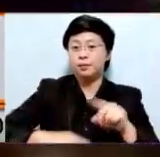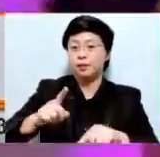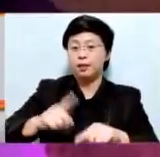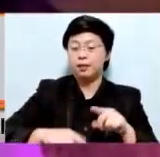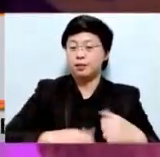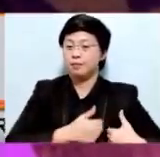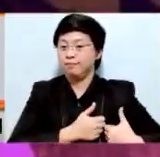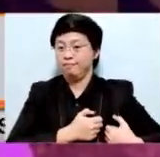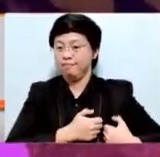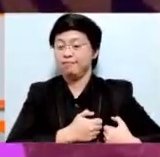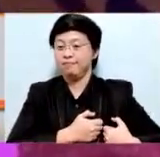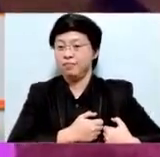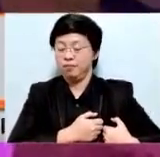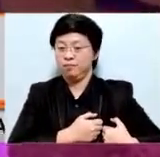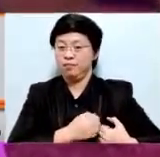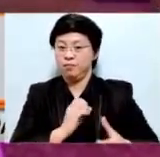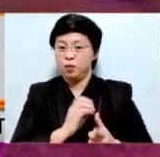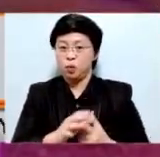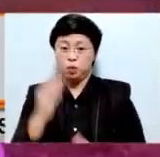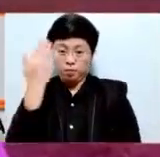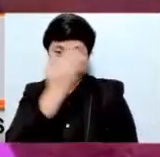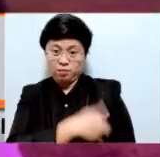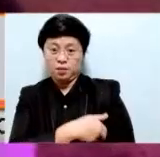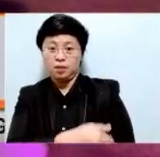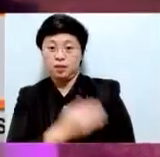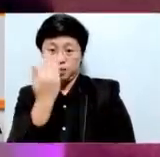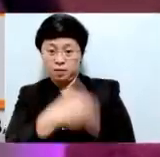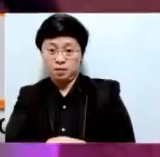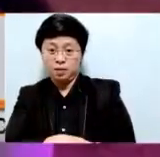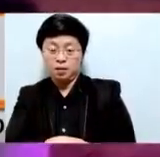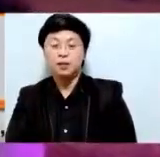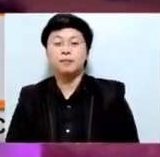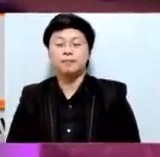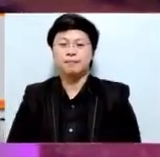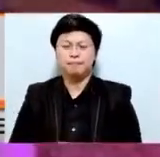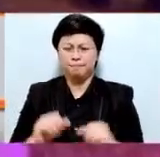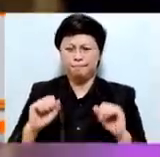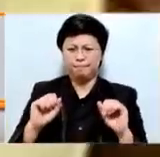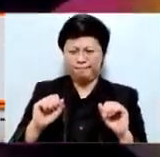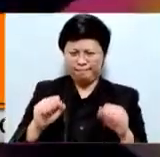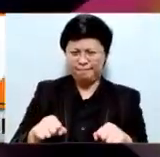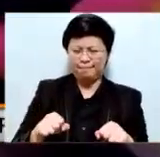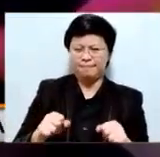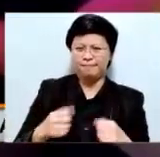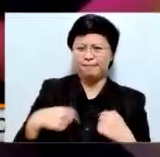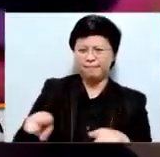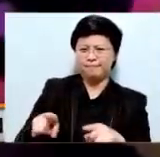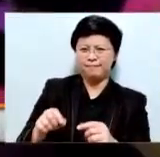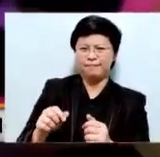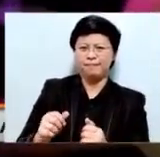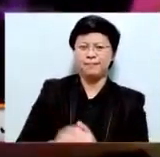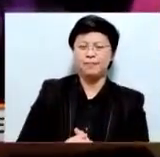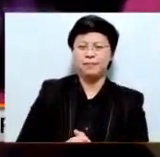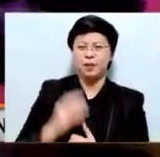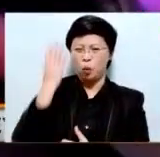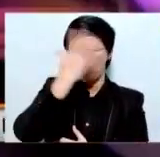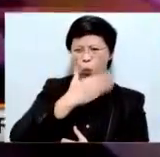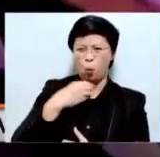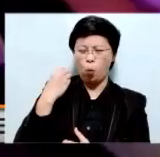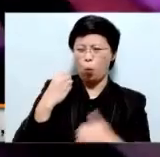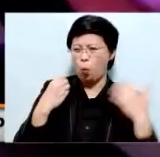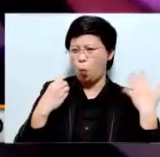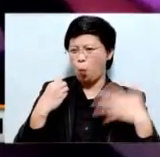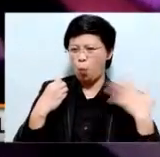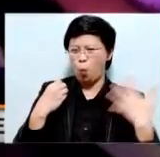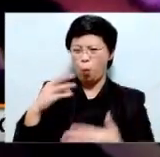Ang magkakatrabahong ito, piniling dito mamasyal dahil sa ganda ng lugar. Sobrang ganda dahil naikot mo